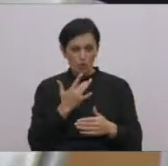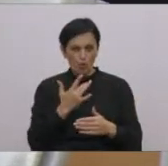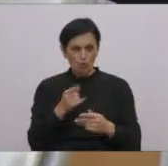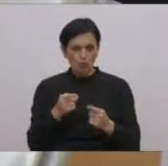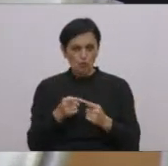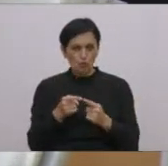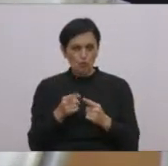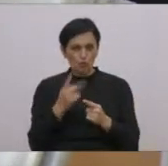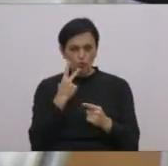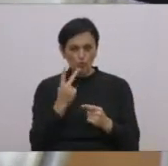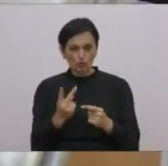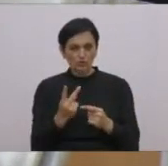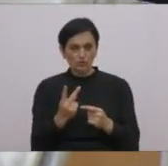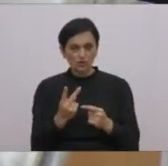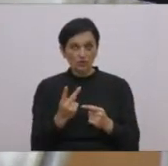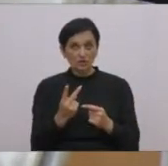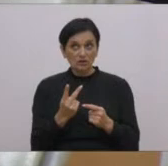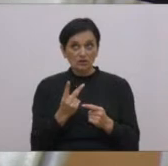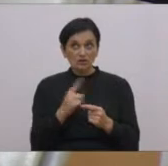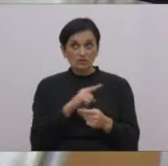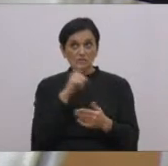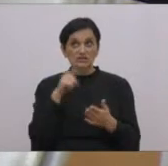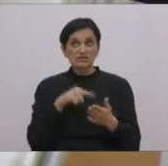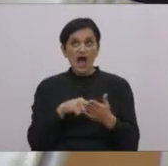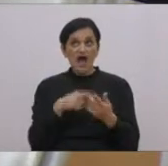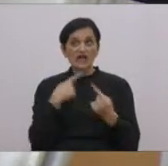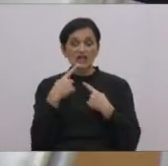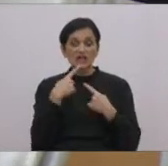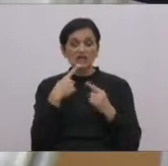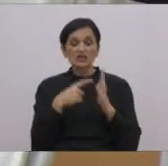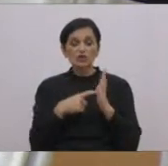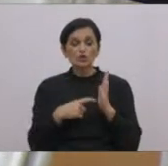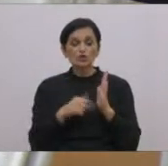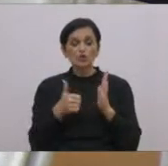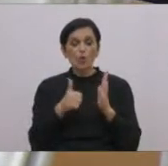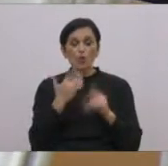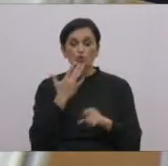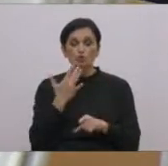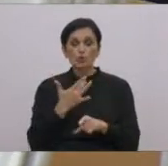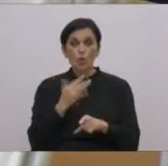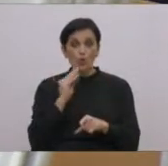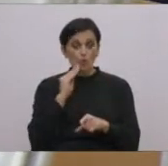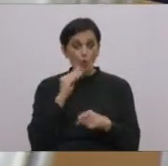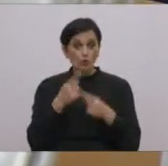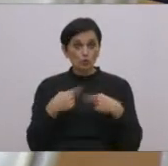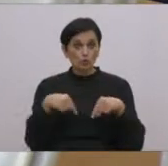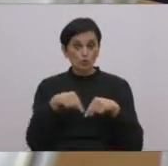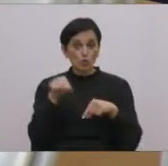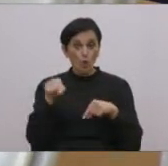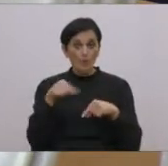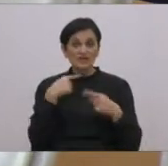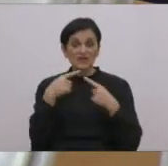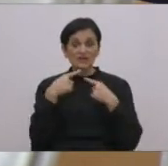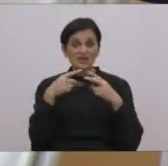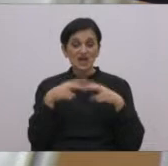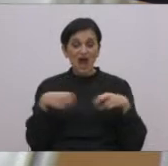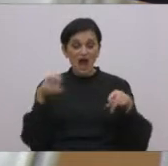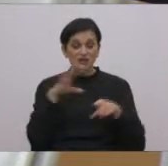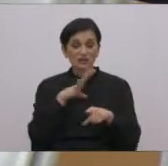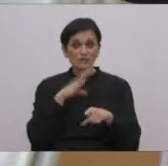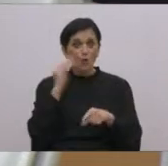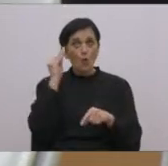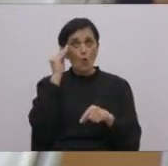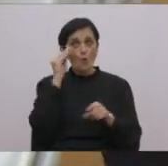curthit. Da, sa ai hrăd, am sa hrăd, politicul, intero, rece comitet de conda, ganhilat, armoi din genetic, opoziția